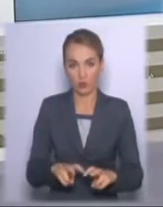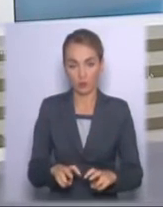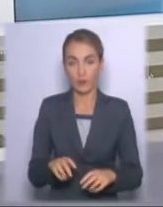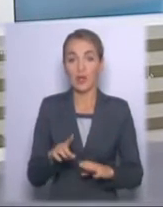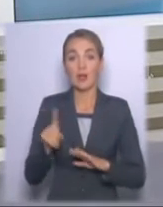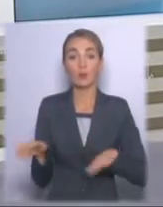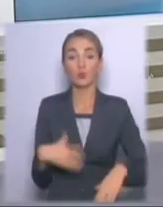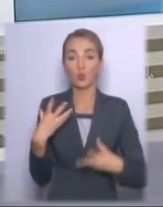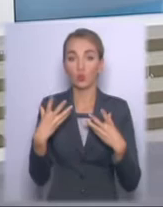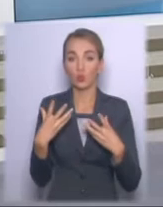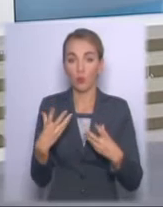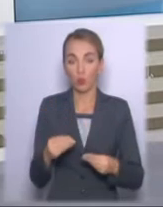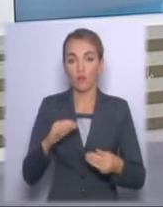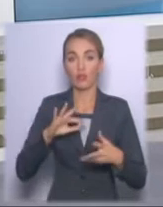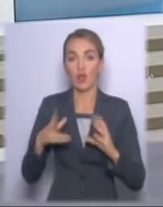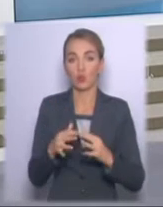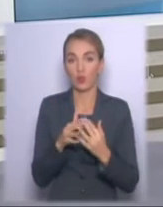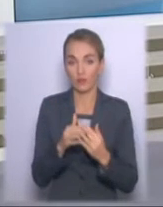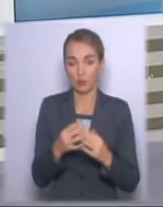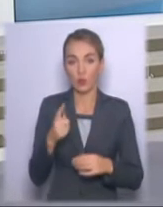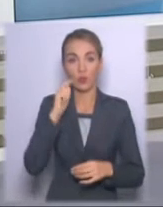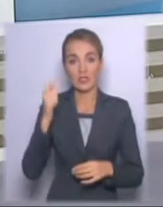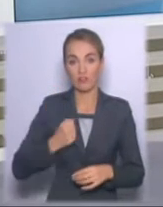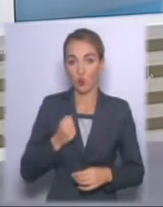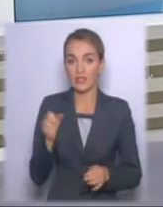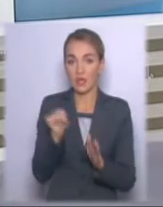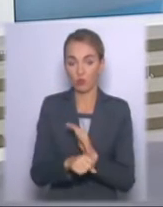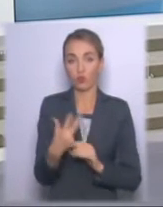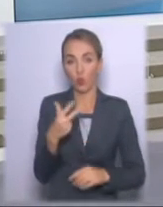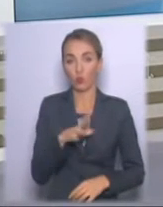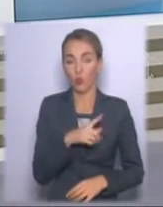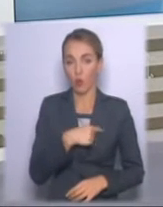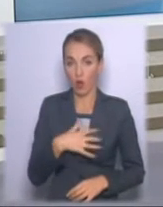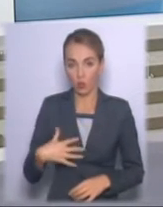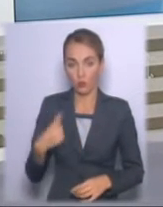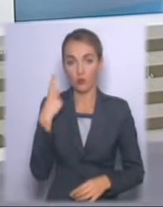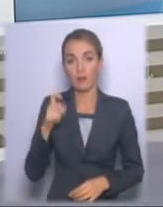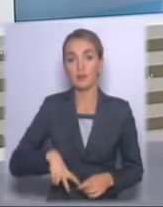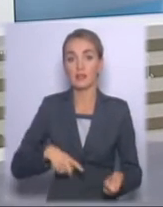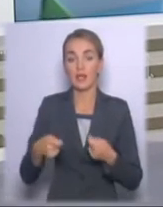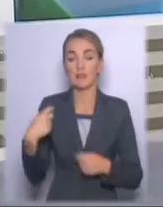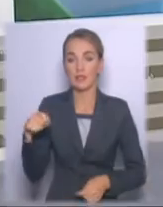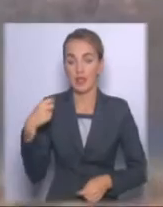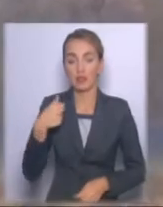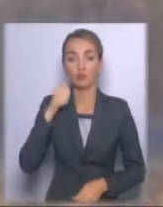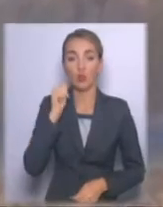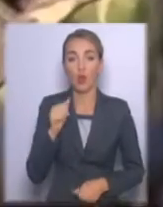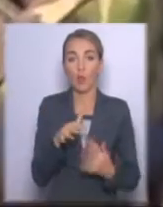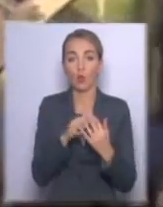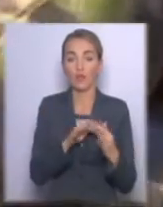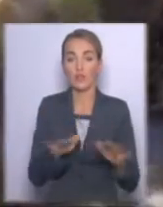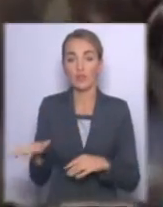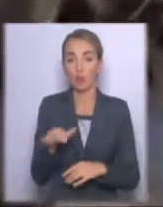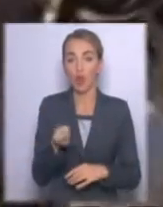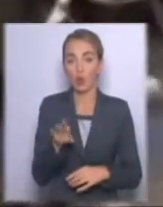минулу добу внаслідок бойових дій один український військовий загинув, 3 було поранено, повідомляють в адміністрації президента. Вчора бойові дії в зоні